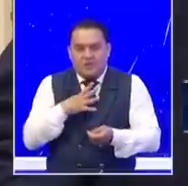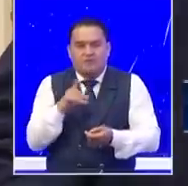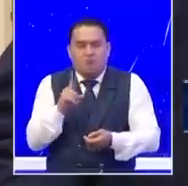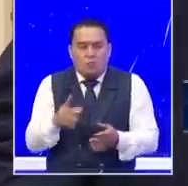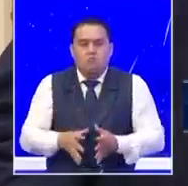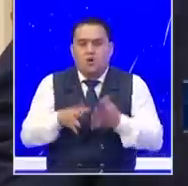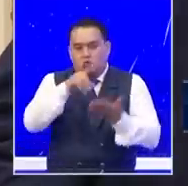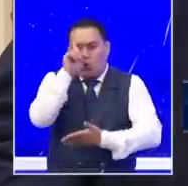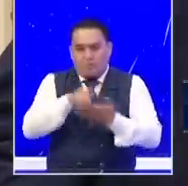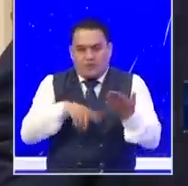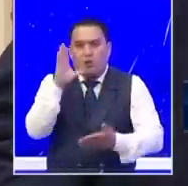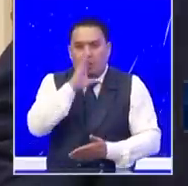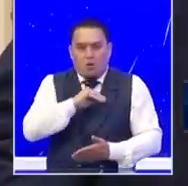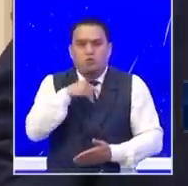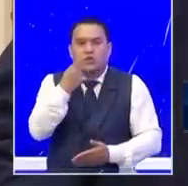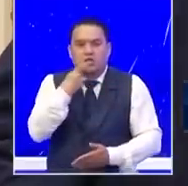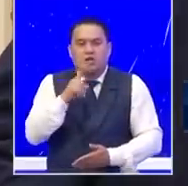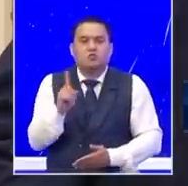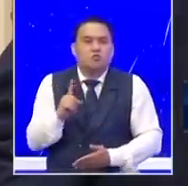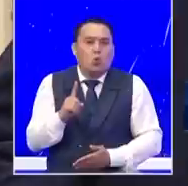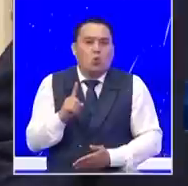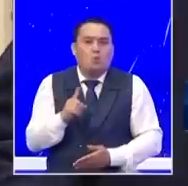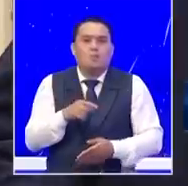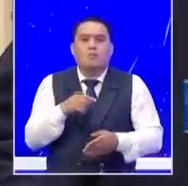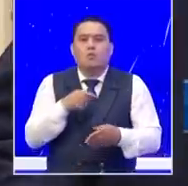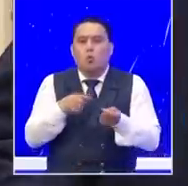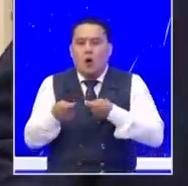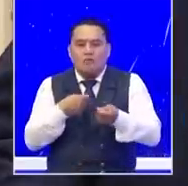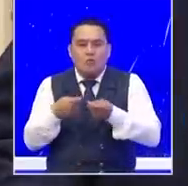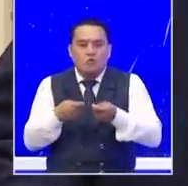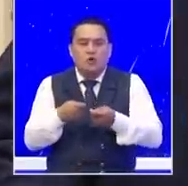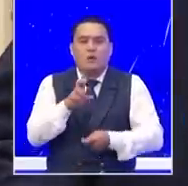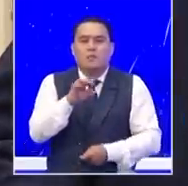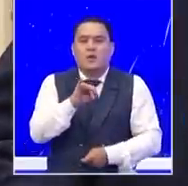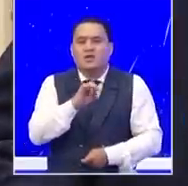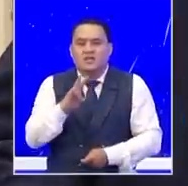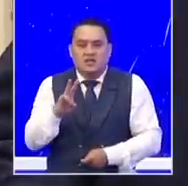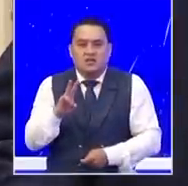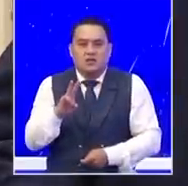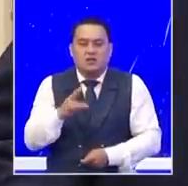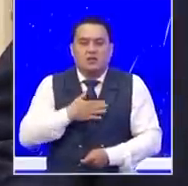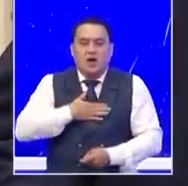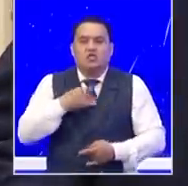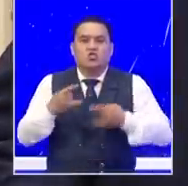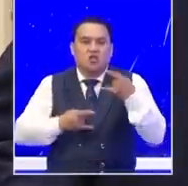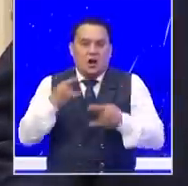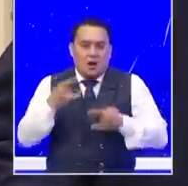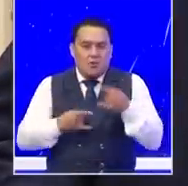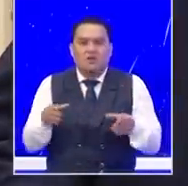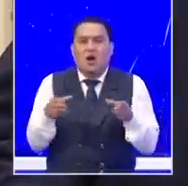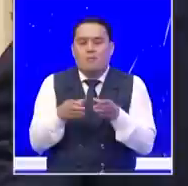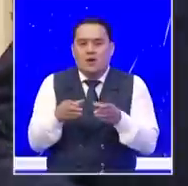с большой уверенностью могу сказать, что именно под руководством Бисена Абаевича наша